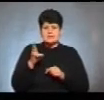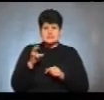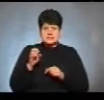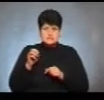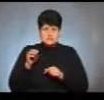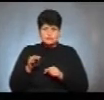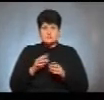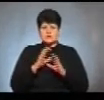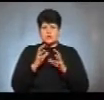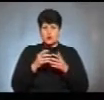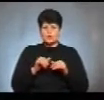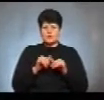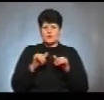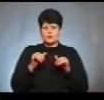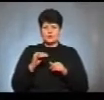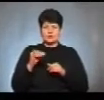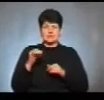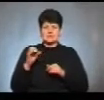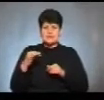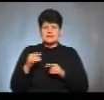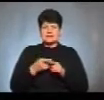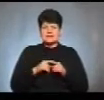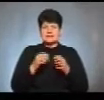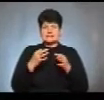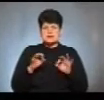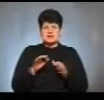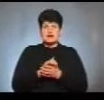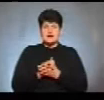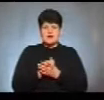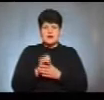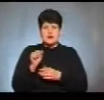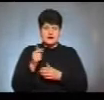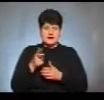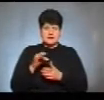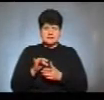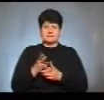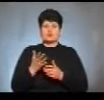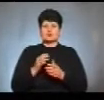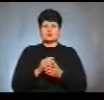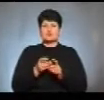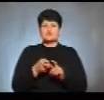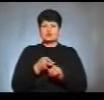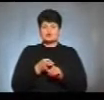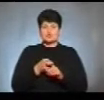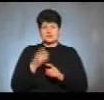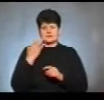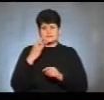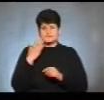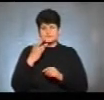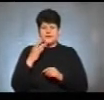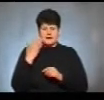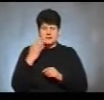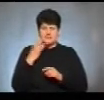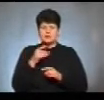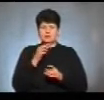міжнародного розвитку ЮСЕЙТ – це незалежне агентство федерального уряду Сполучених Штатів Америки. Воно відповідає за невійськову